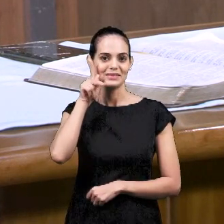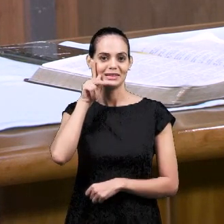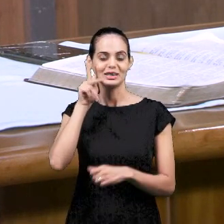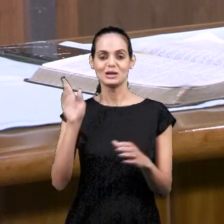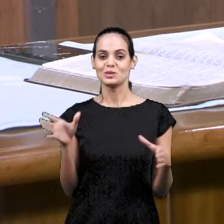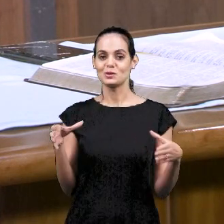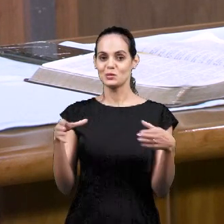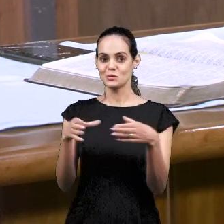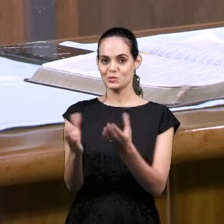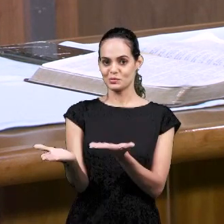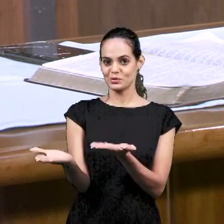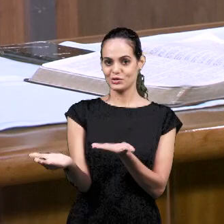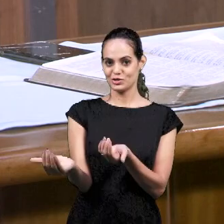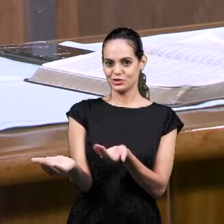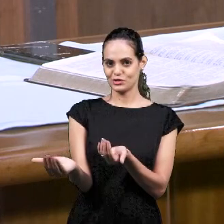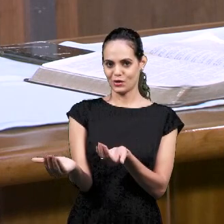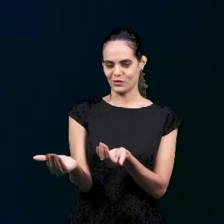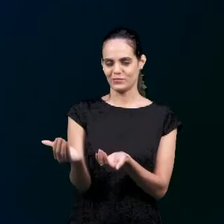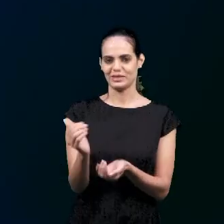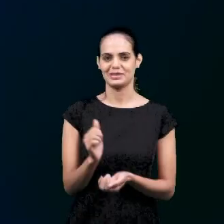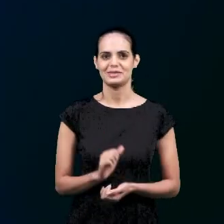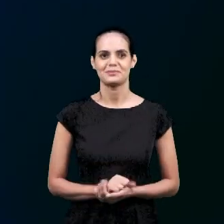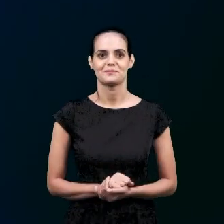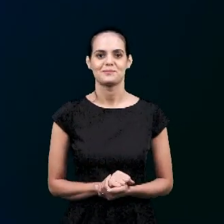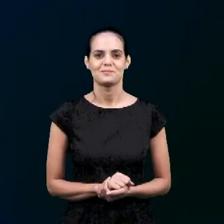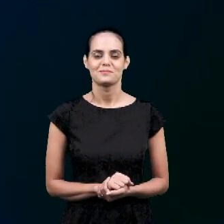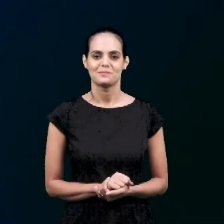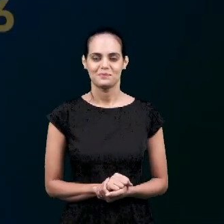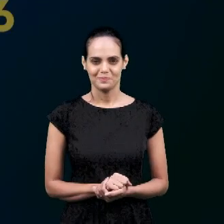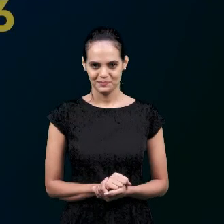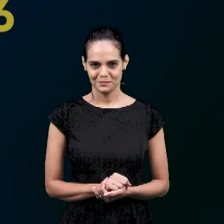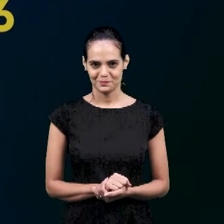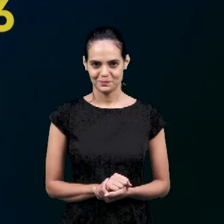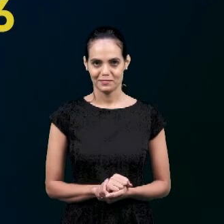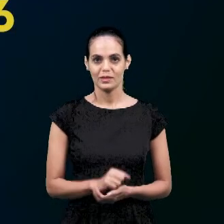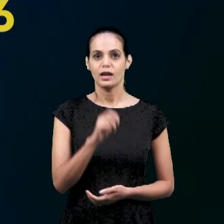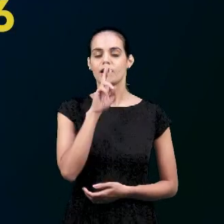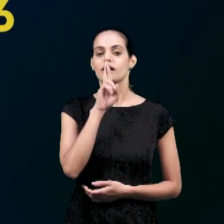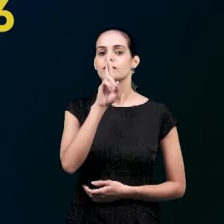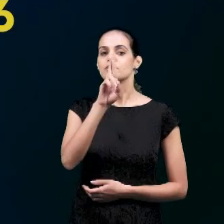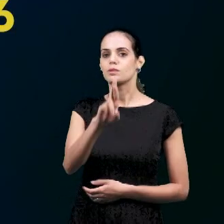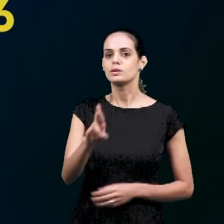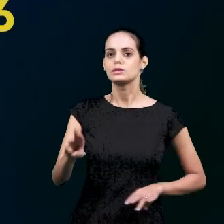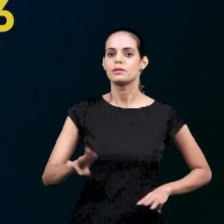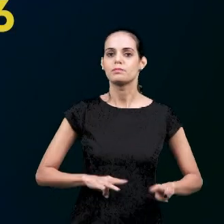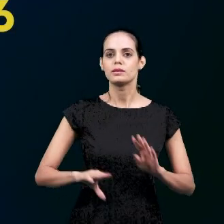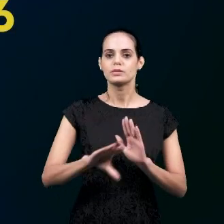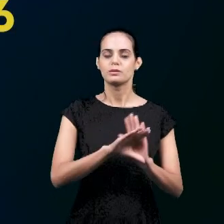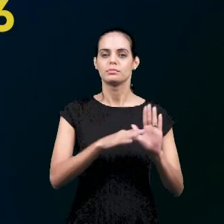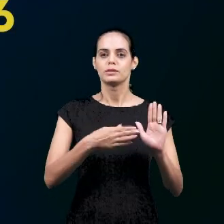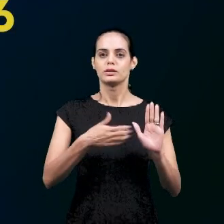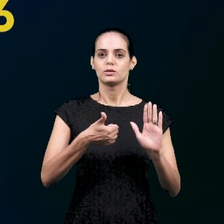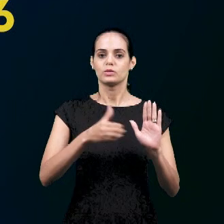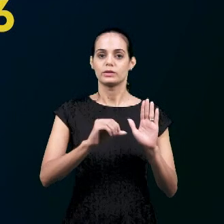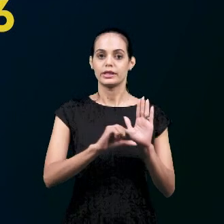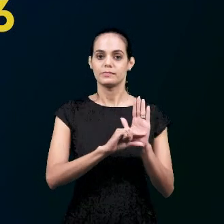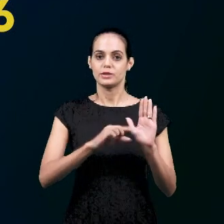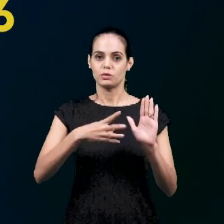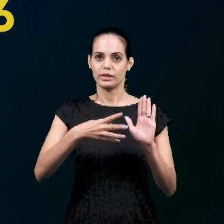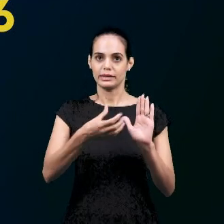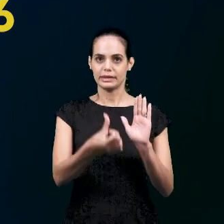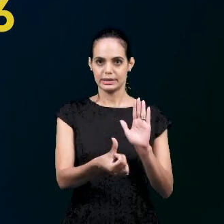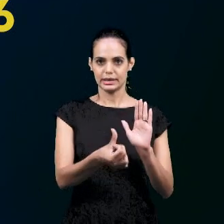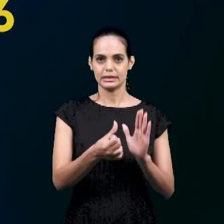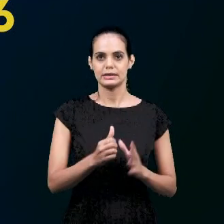sœur Thaïs, qui appartient au groupe de jeunes de l'église de Campina Grande, pour répondre à cette question. La réponse se